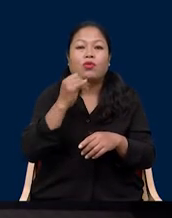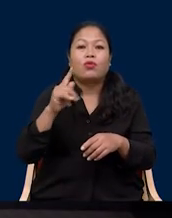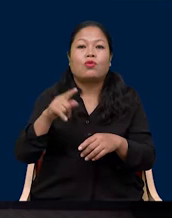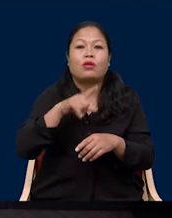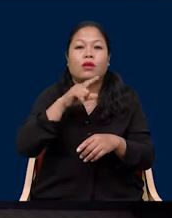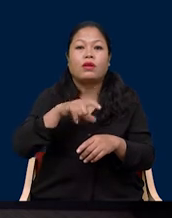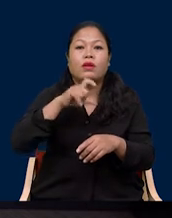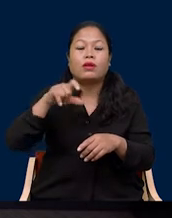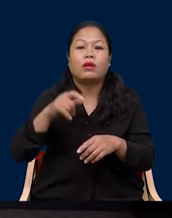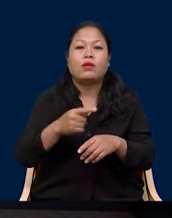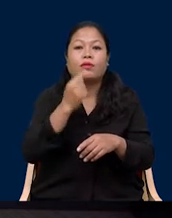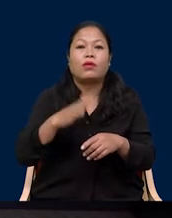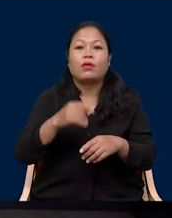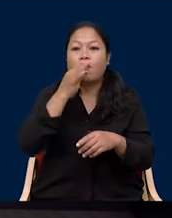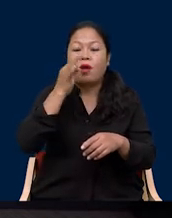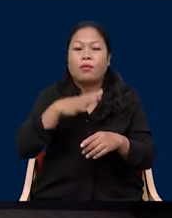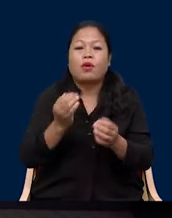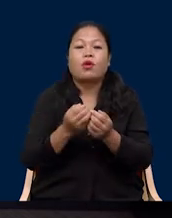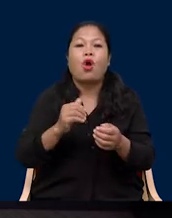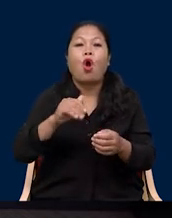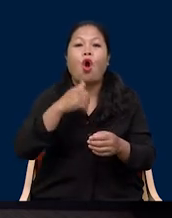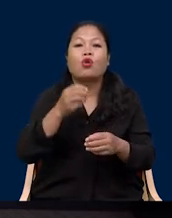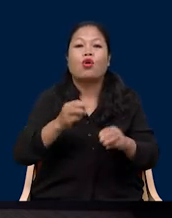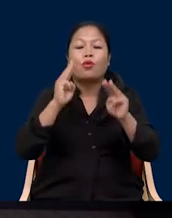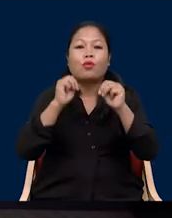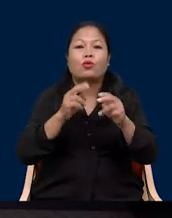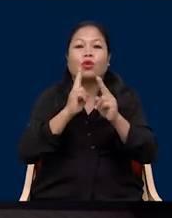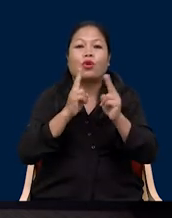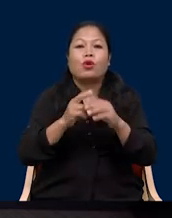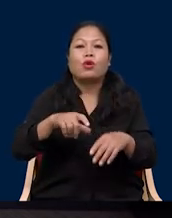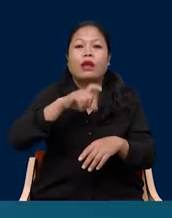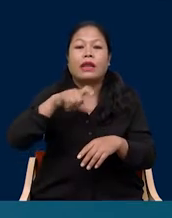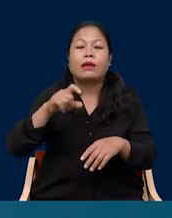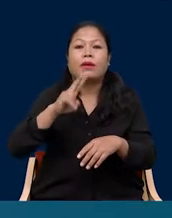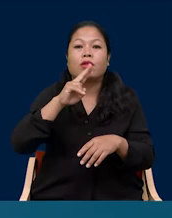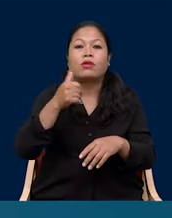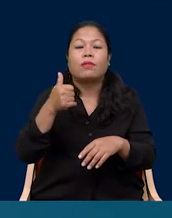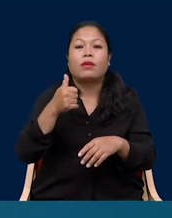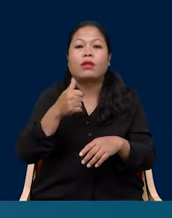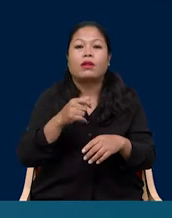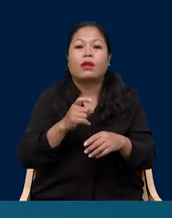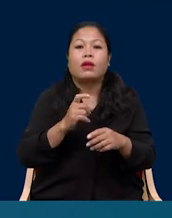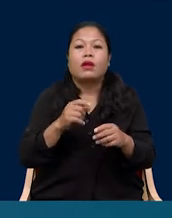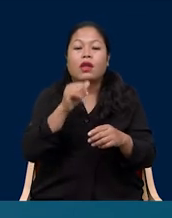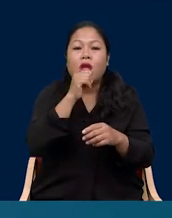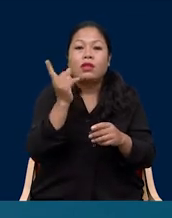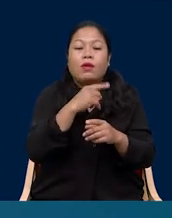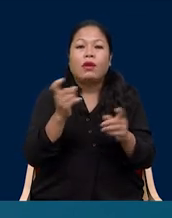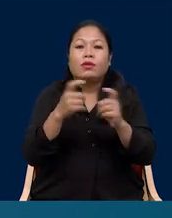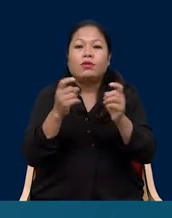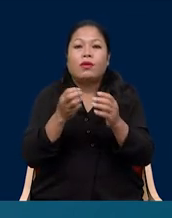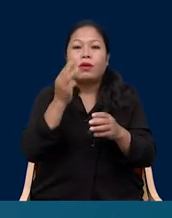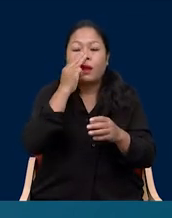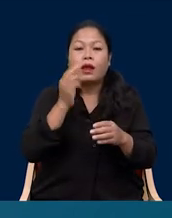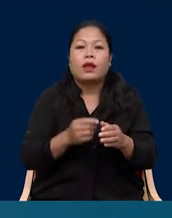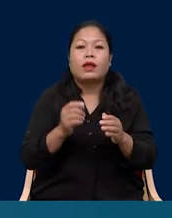नेपालका लागि लाभदायक हुने सुनिश्चित गर्नु पनि अर्को महत्त्वपूर्ण कुरा हो। नेपाल 26 जलवायु सम्मेलनमा